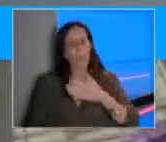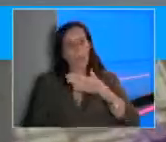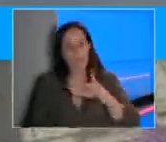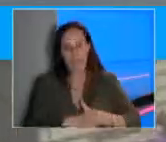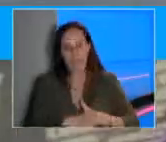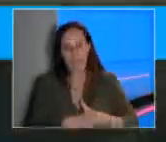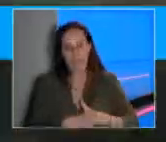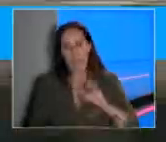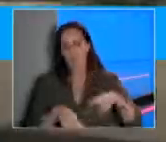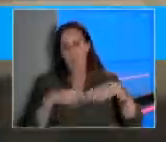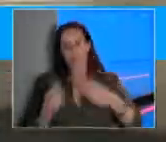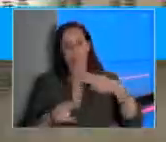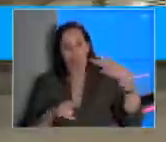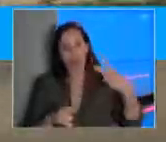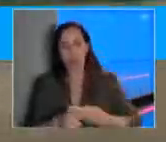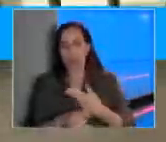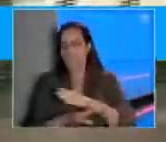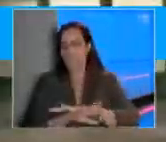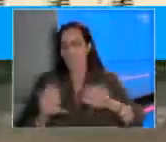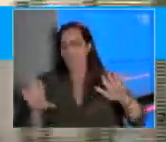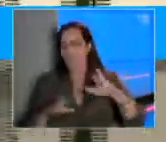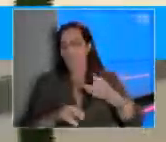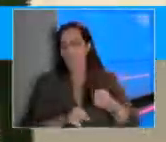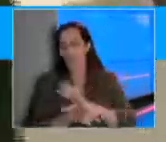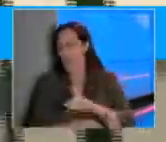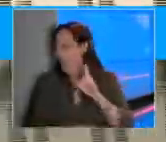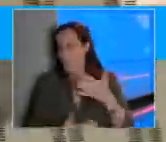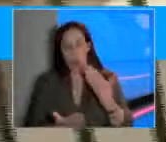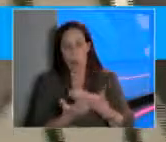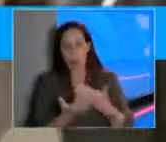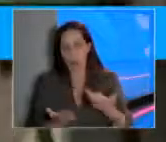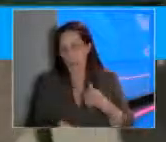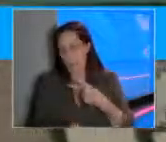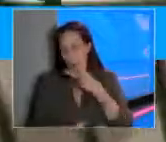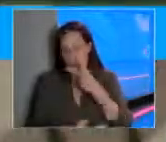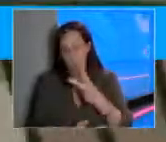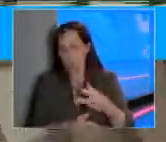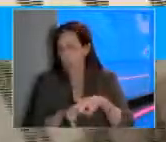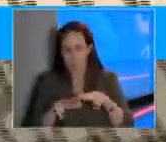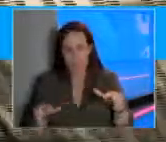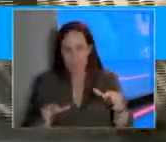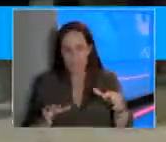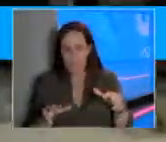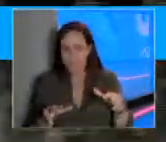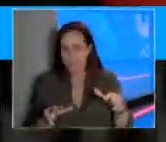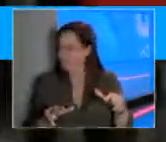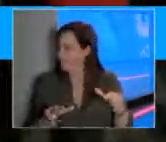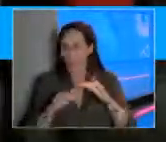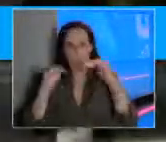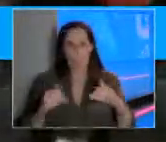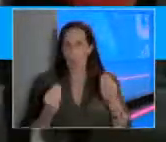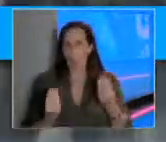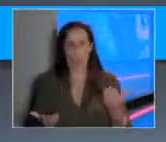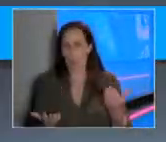רצינו שנחזור לשגרה ולא יהיה גל נוסף, אבל העובדה שאנחנו רואים עכשיו שהמצב הוא פחות טוב ממה